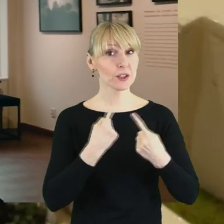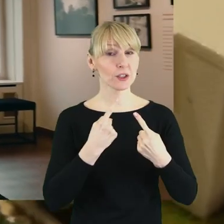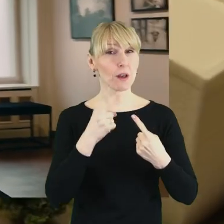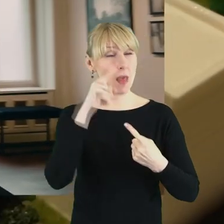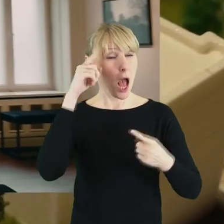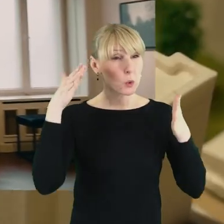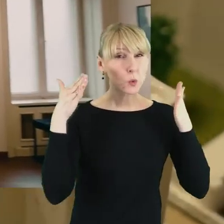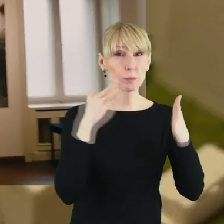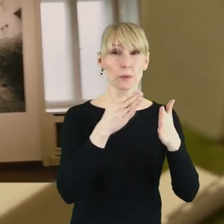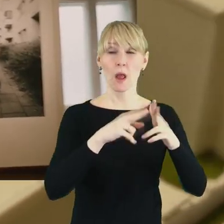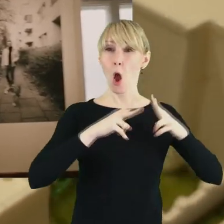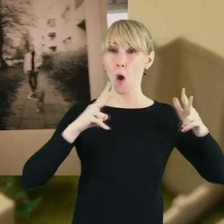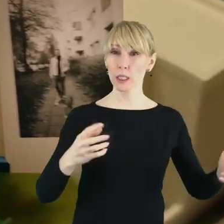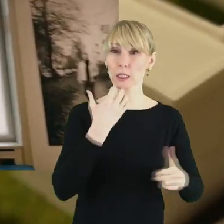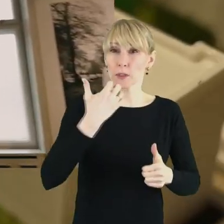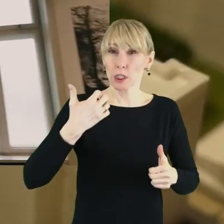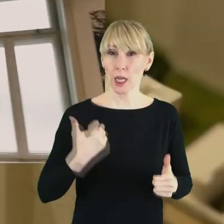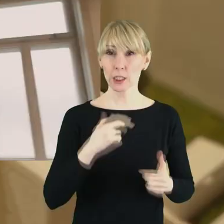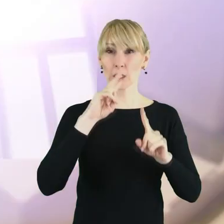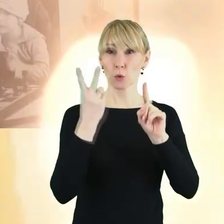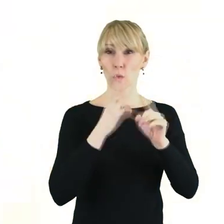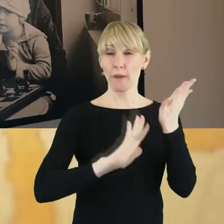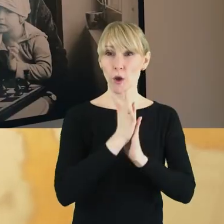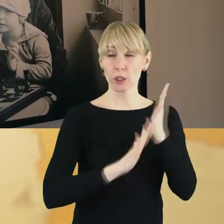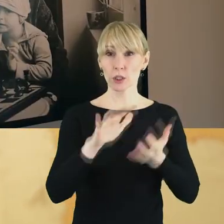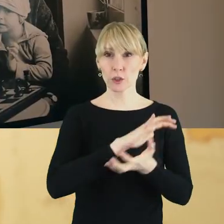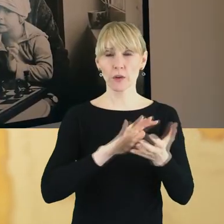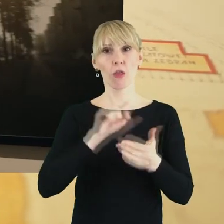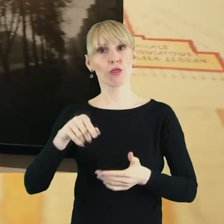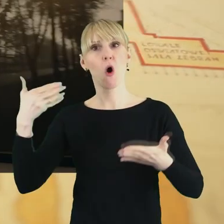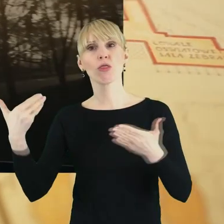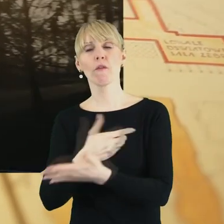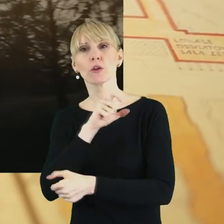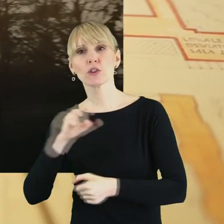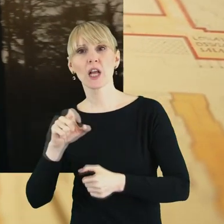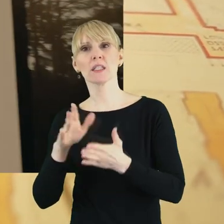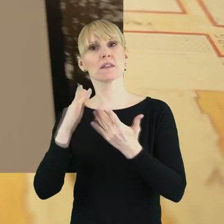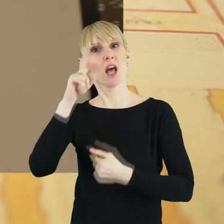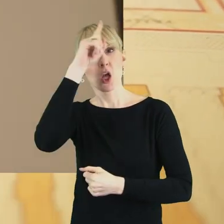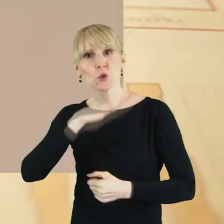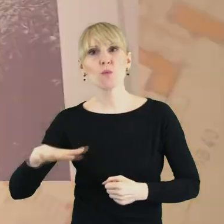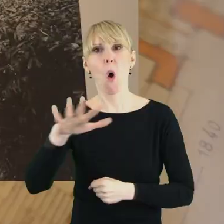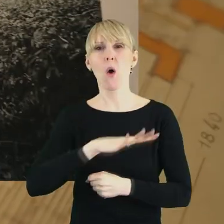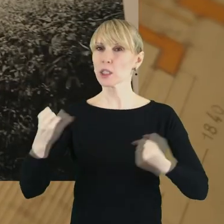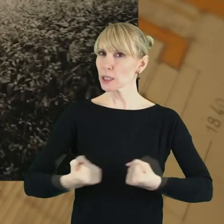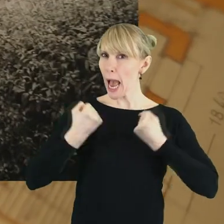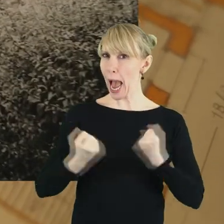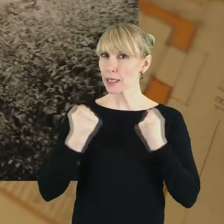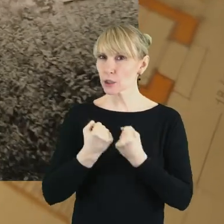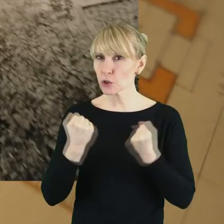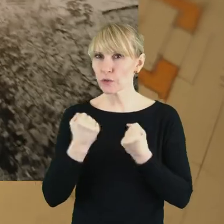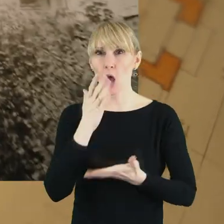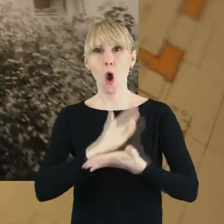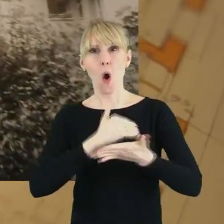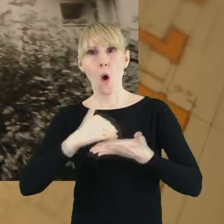Dopełnieniem opowieści, która skupia się na okresie sprzed II wojny światowej, jest współczesny portret bardzo różnorodnej, ale